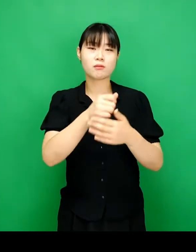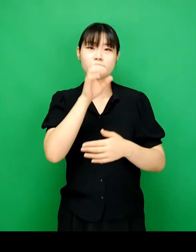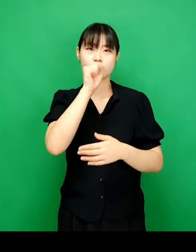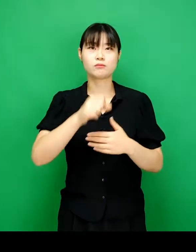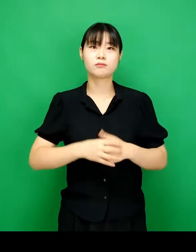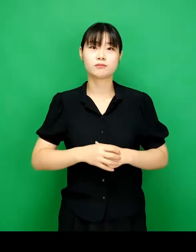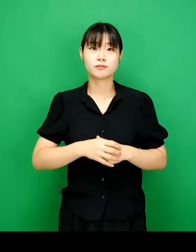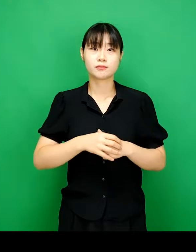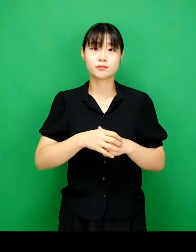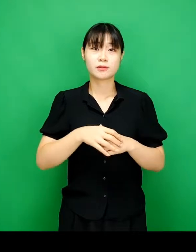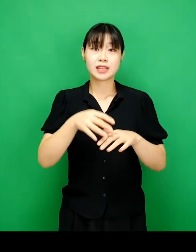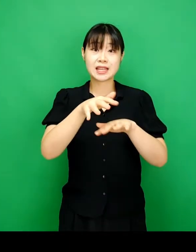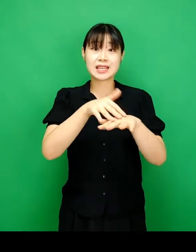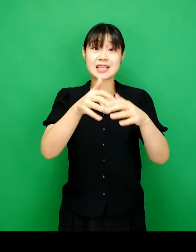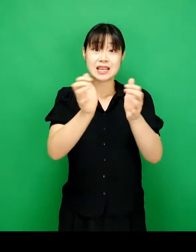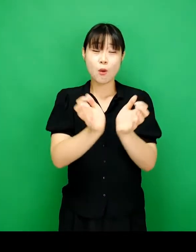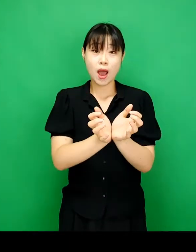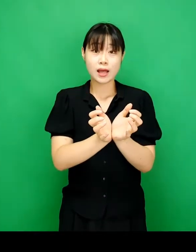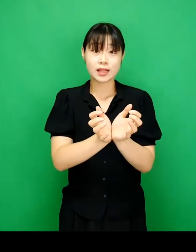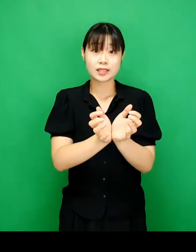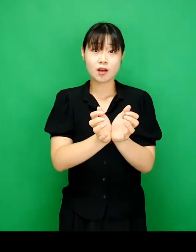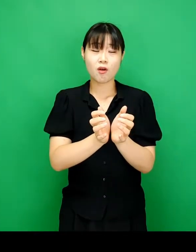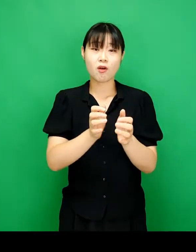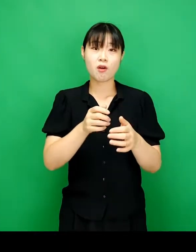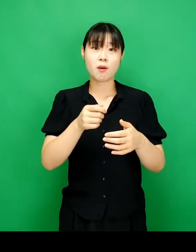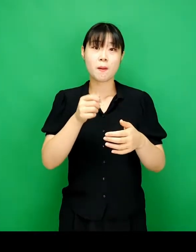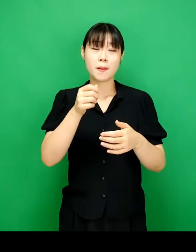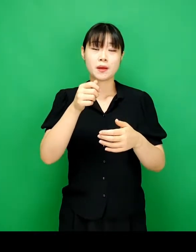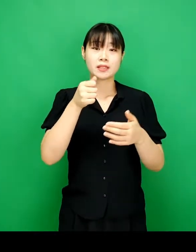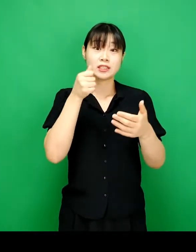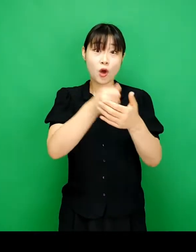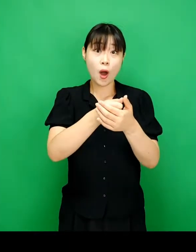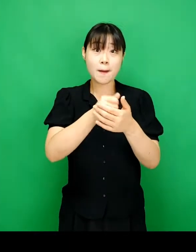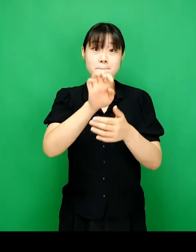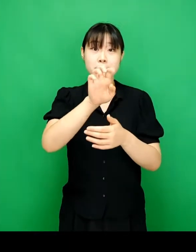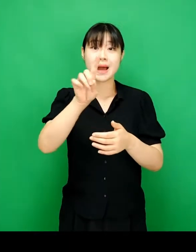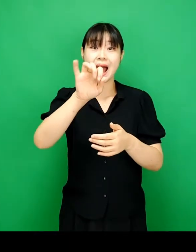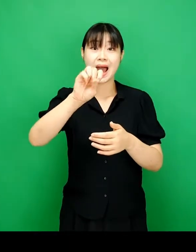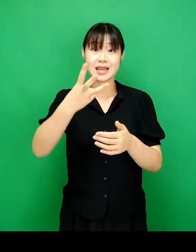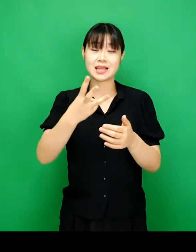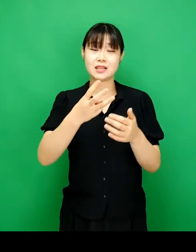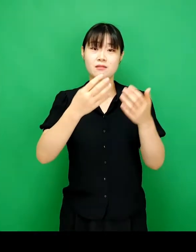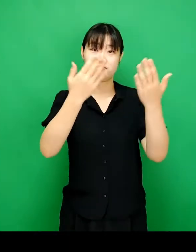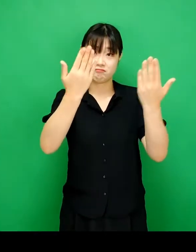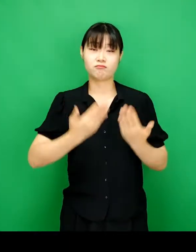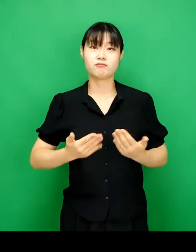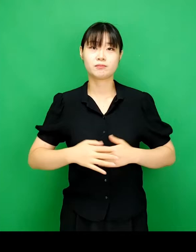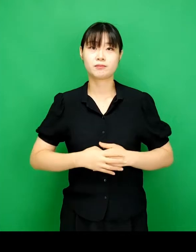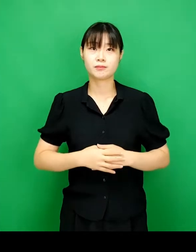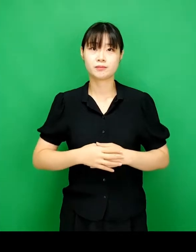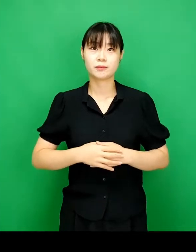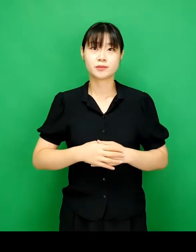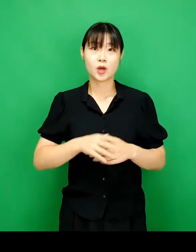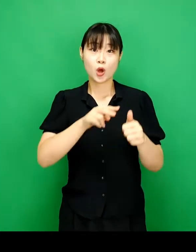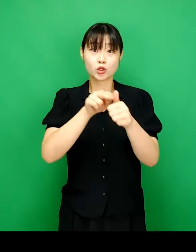좋습니다. 해당 기관에서 가능하다면 지정한 파일 형식으로 자료를 공개합니다.